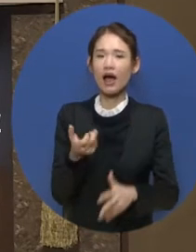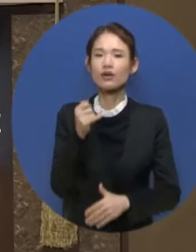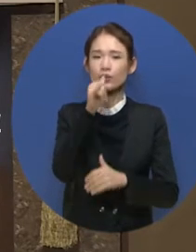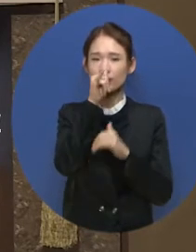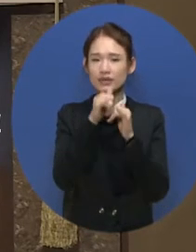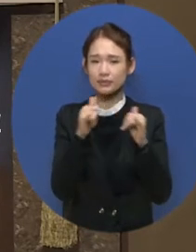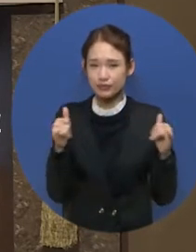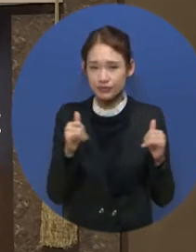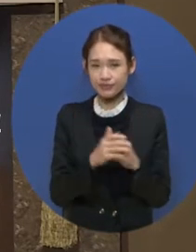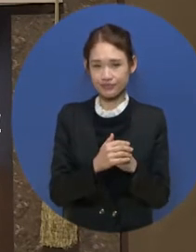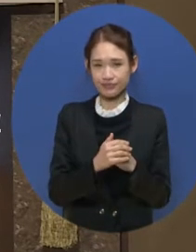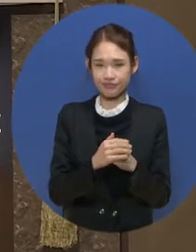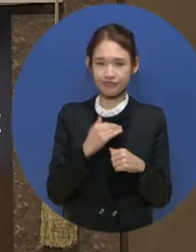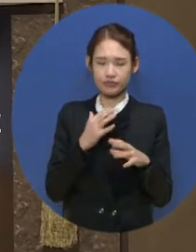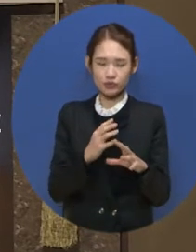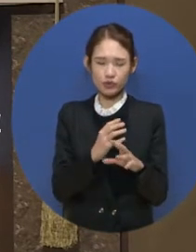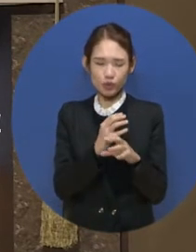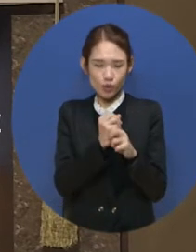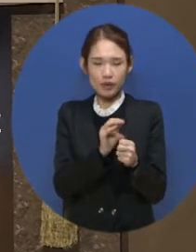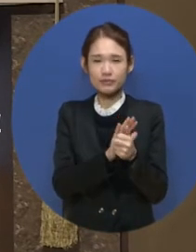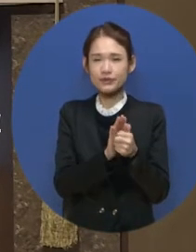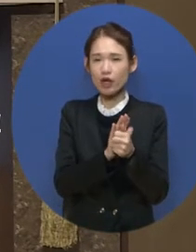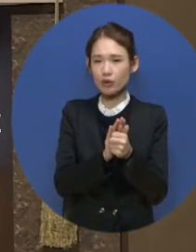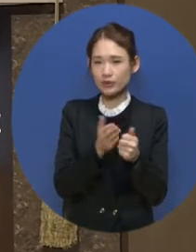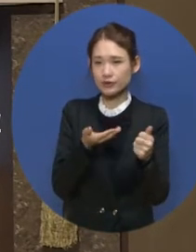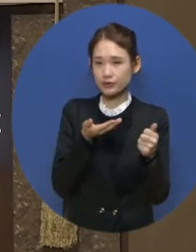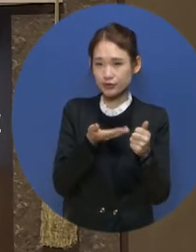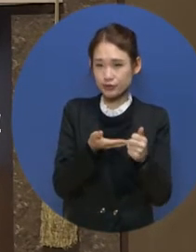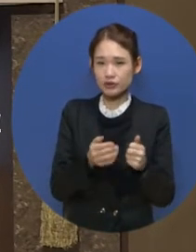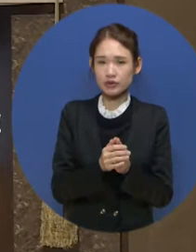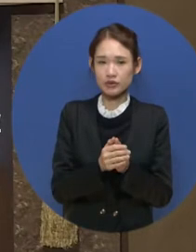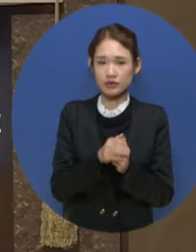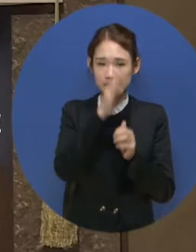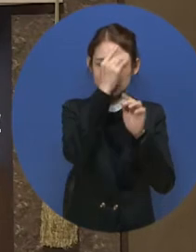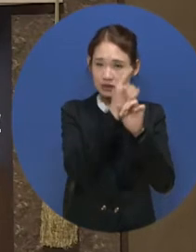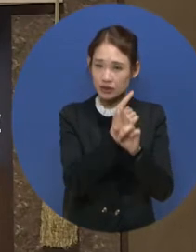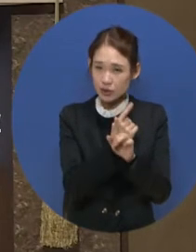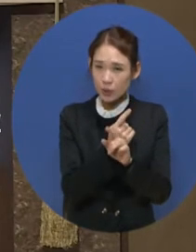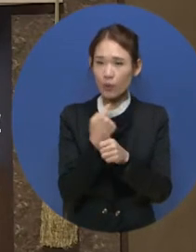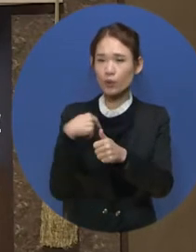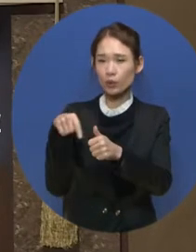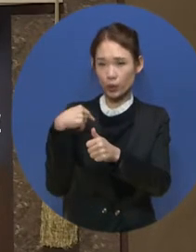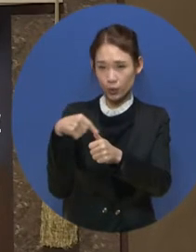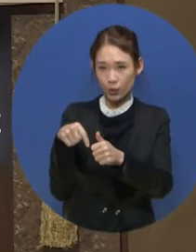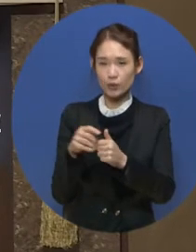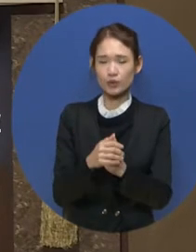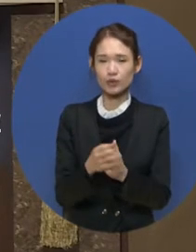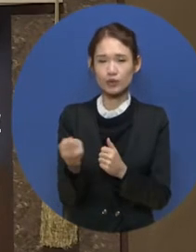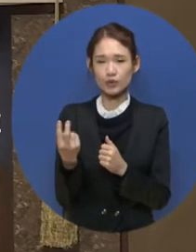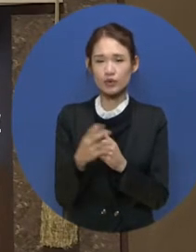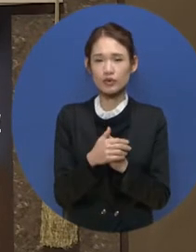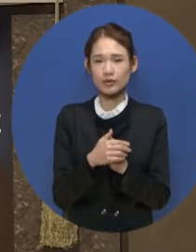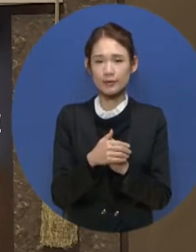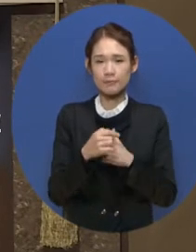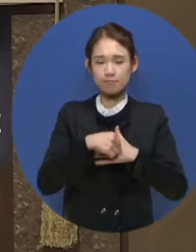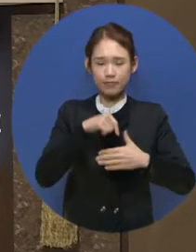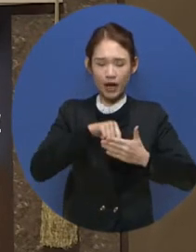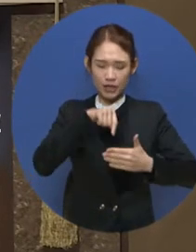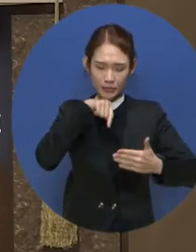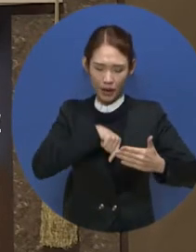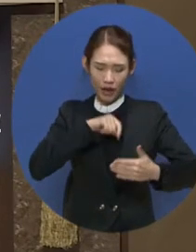저희가 종합적인 서비스를 제공을 합니다 치료 라든지 교육 이라든지 또 마음에